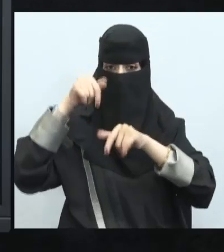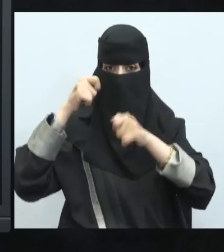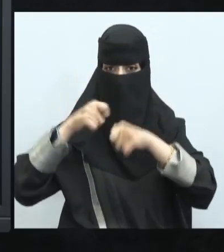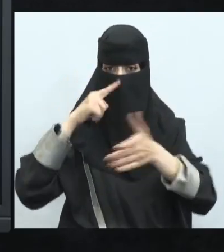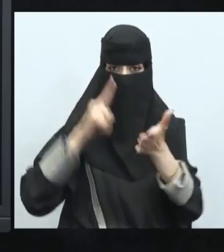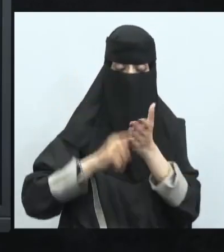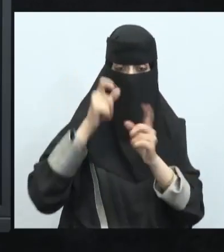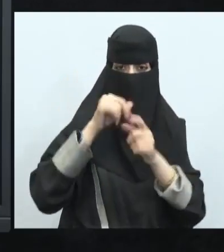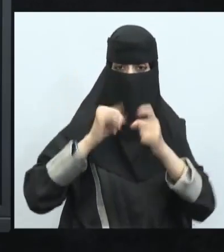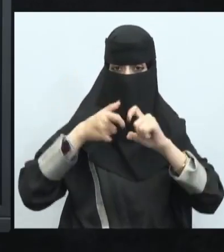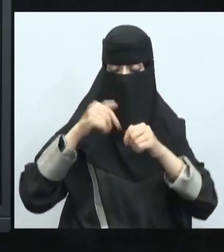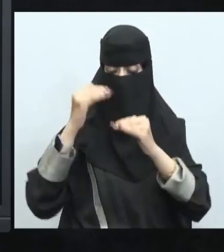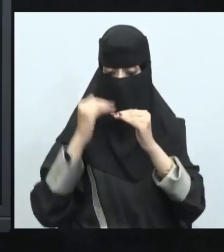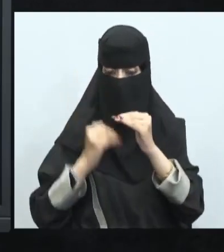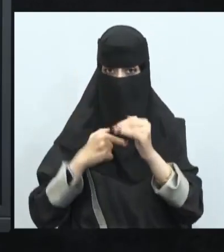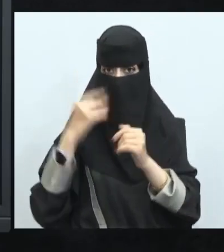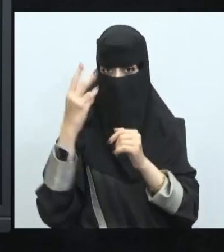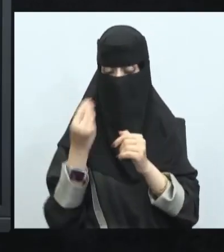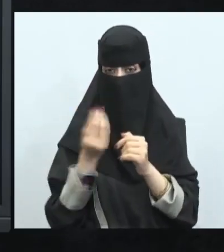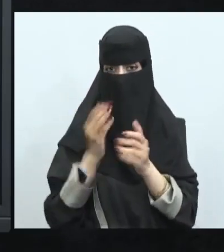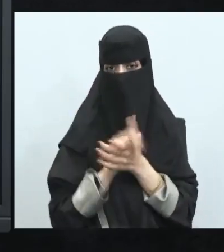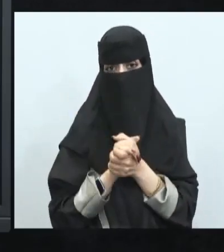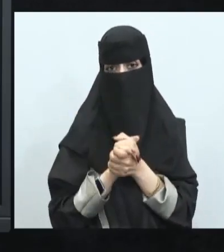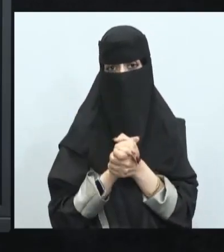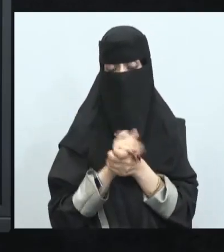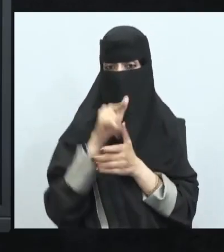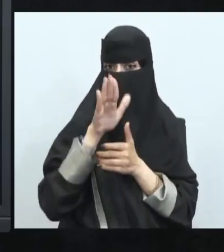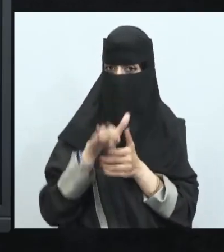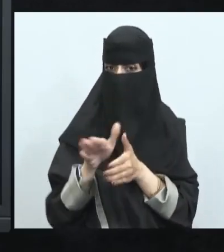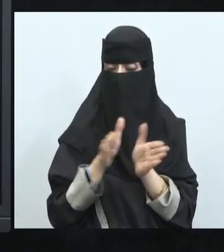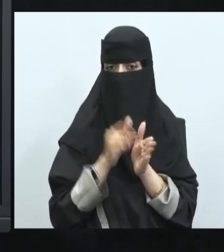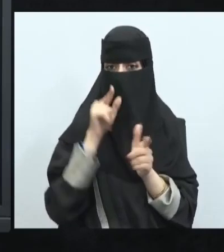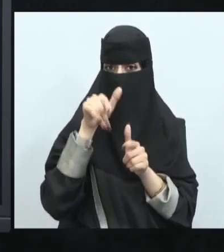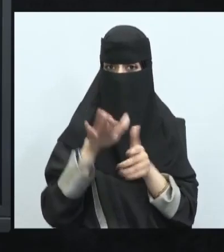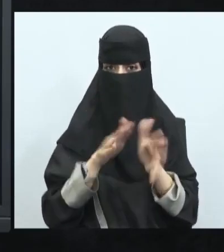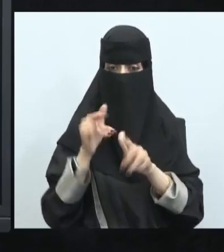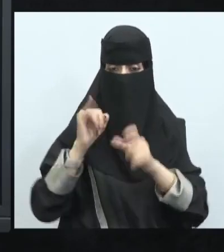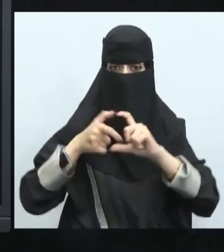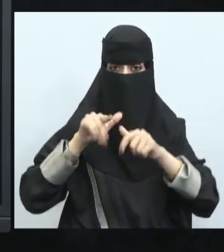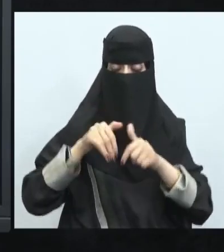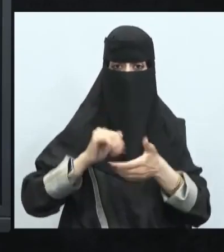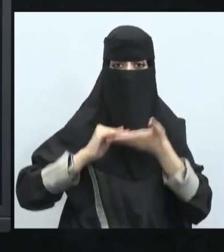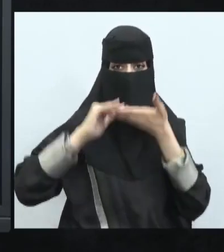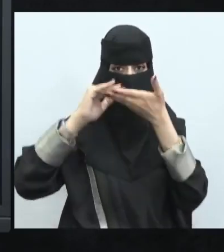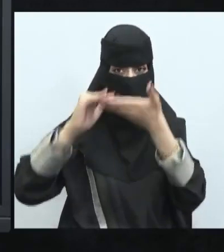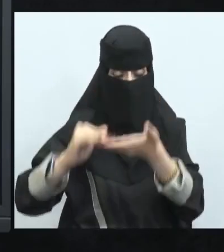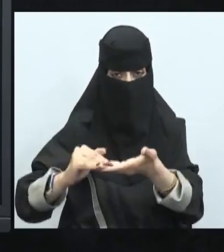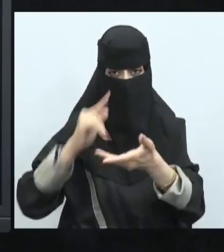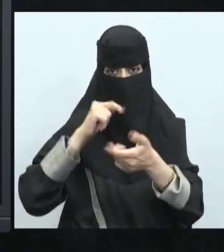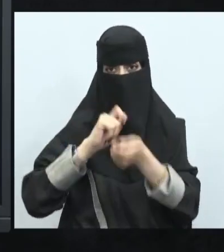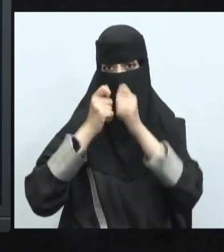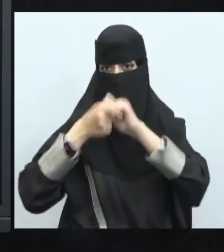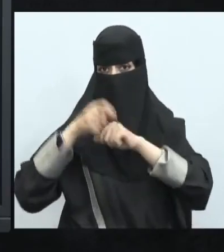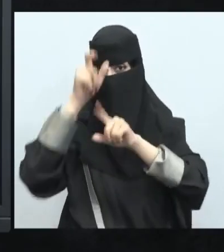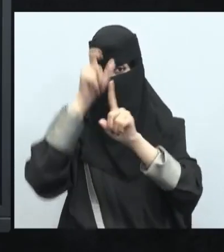يجب على المنظمه ان تقلل عدد الموظفين اذا هنالك بعض المنظمات كما ذكرنا تساعد ان تحول